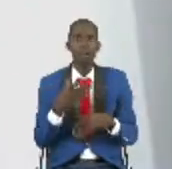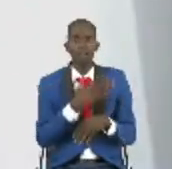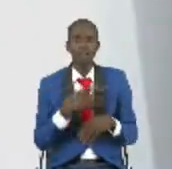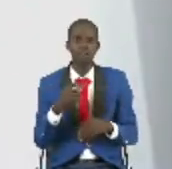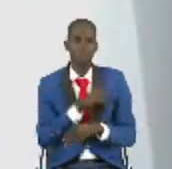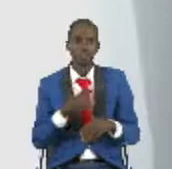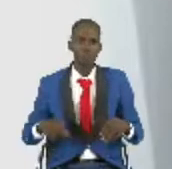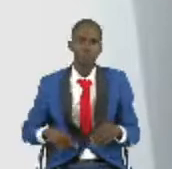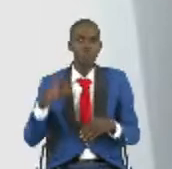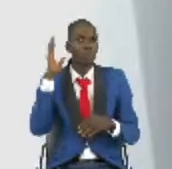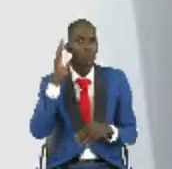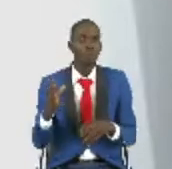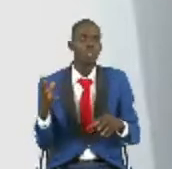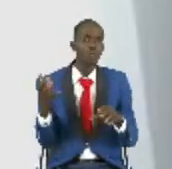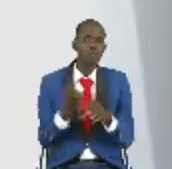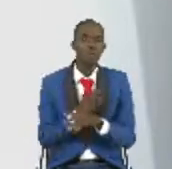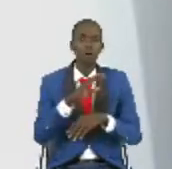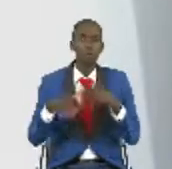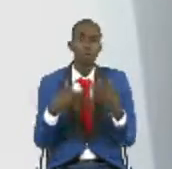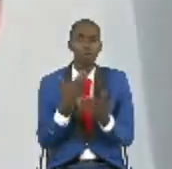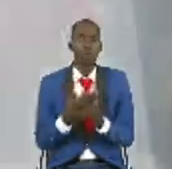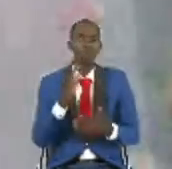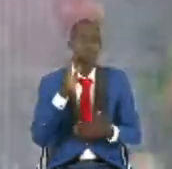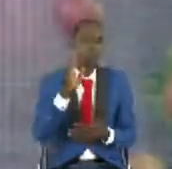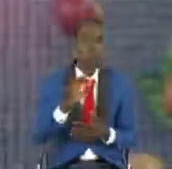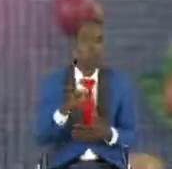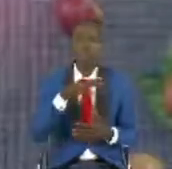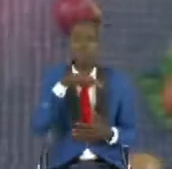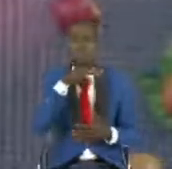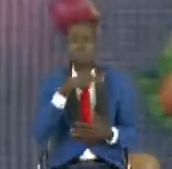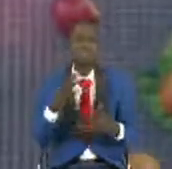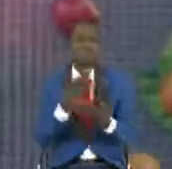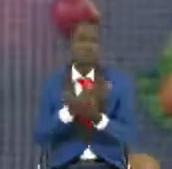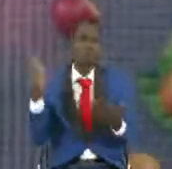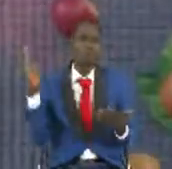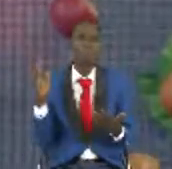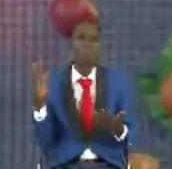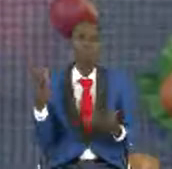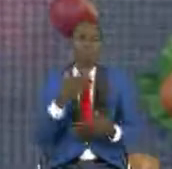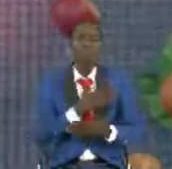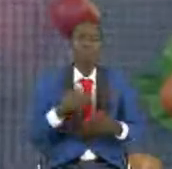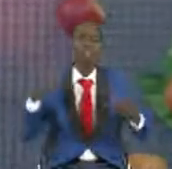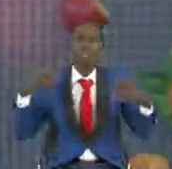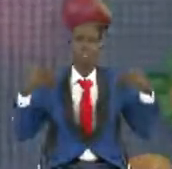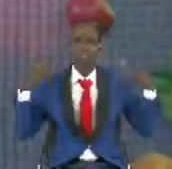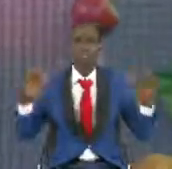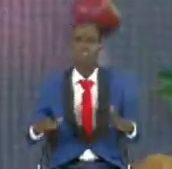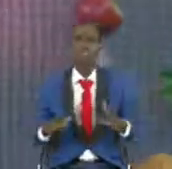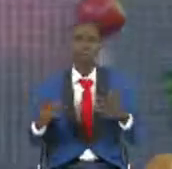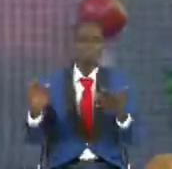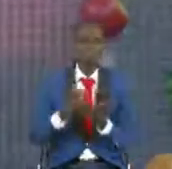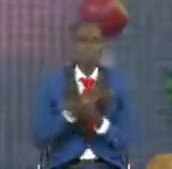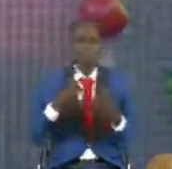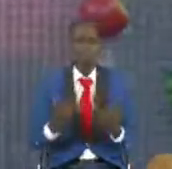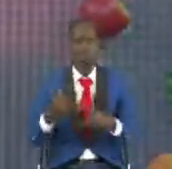va ôter toutes tes culpabilités, toute ta condamnation, il va tout ôter de ta vie. Et les anges chanteront à